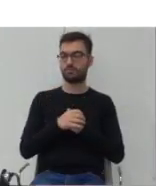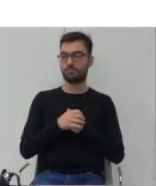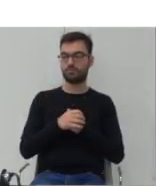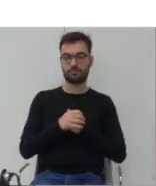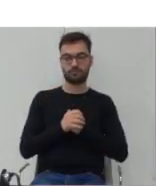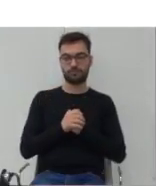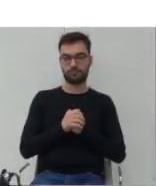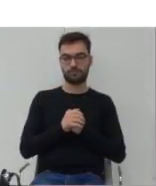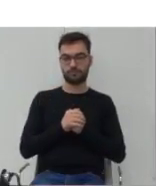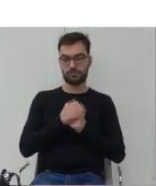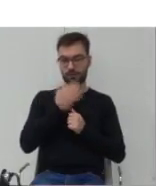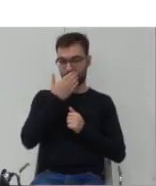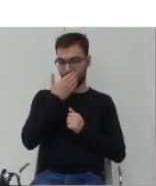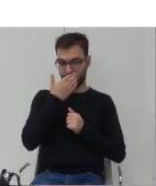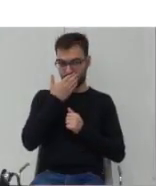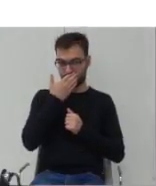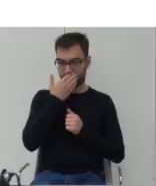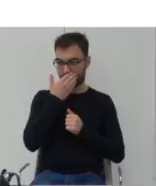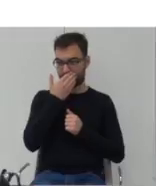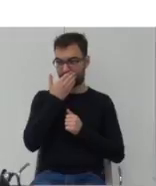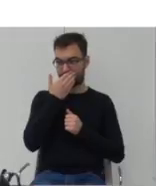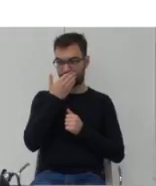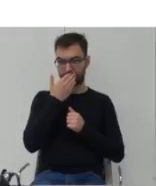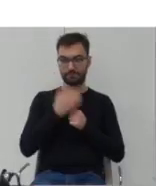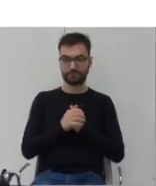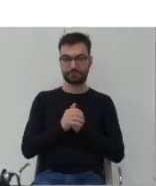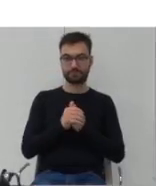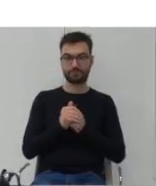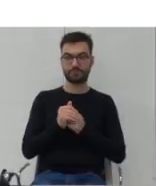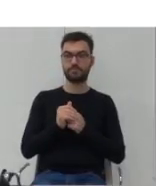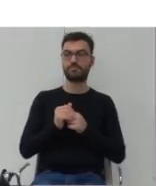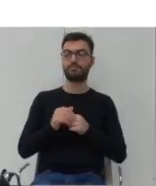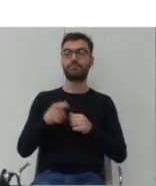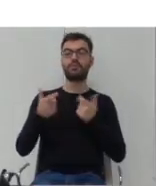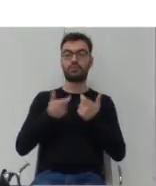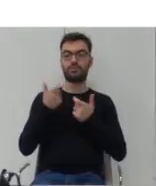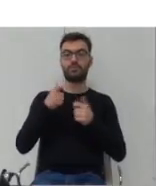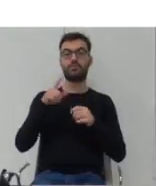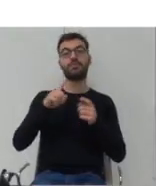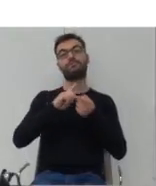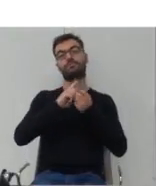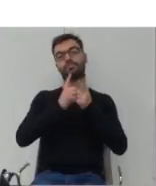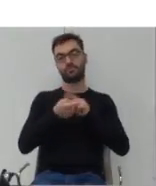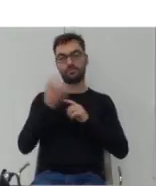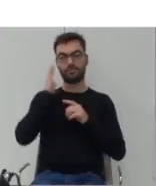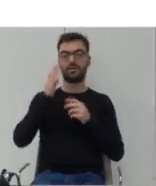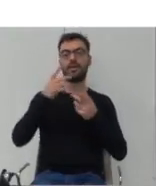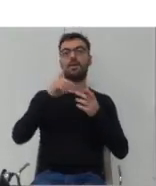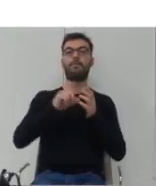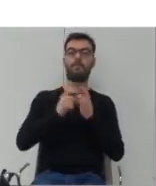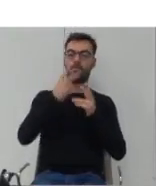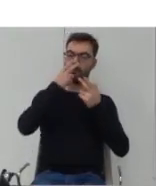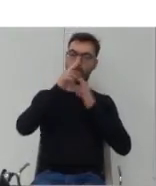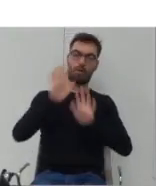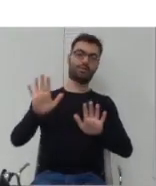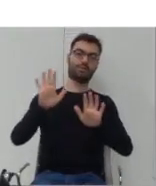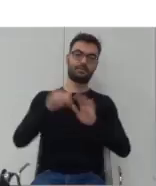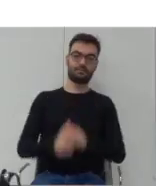się na wózku i postanowiliśmy zrobić z tego mieszkania właśnie taki showroom